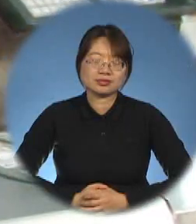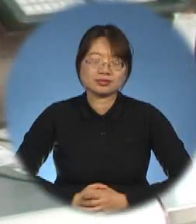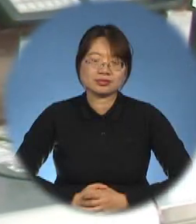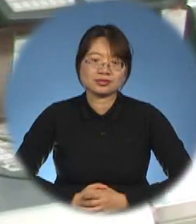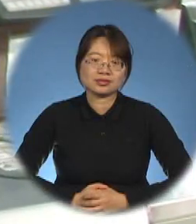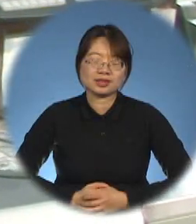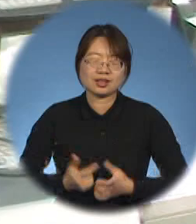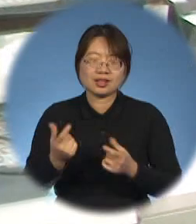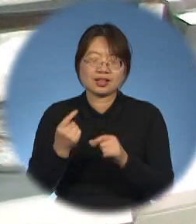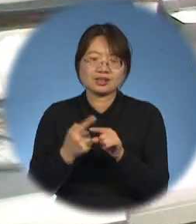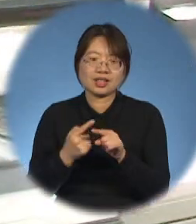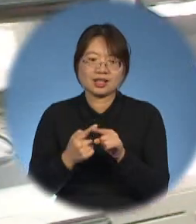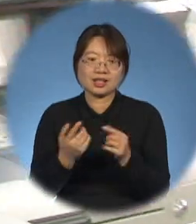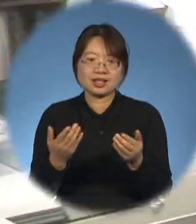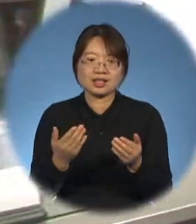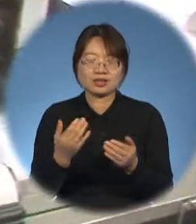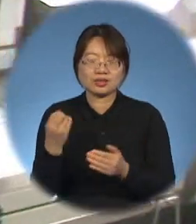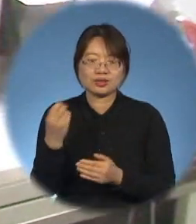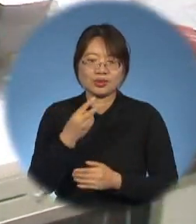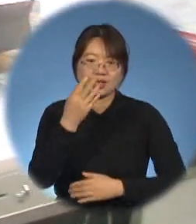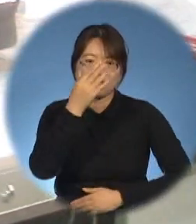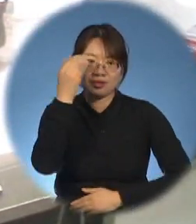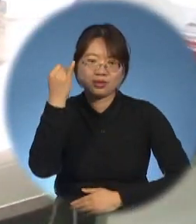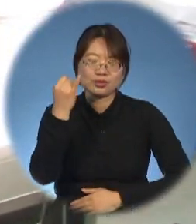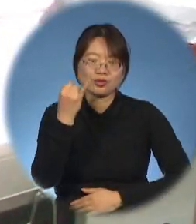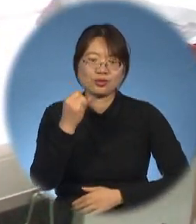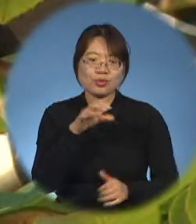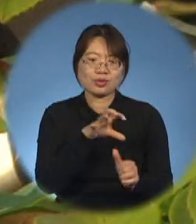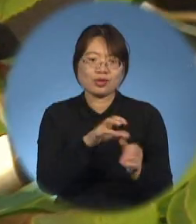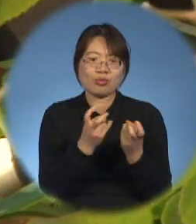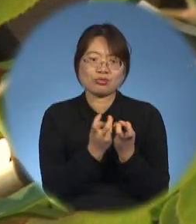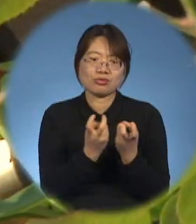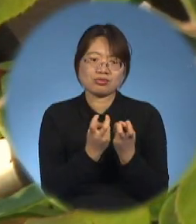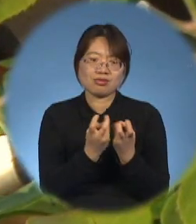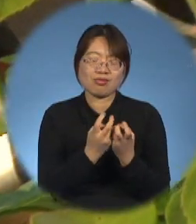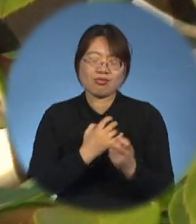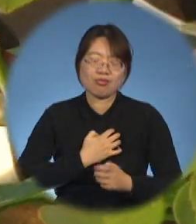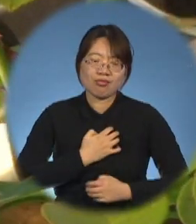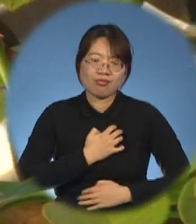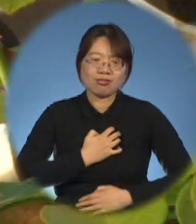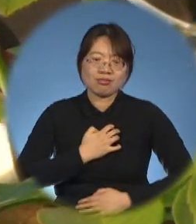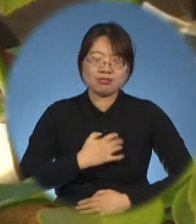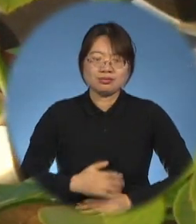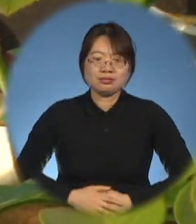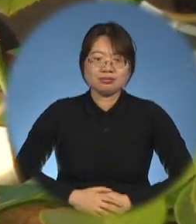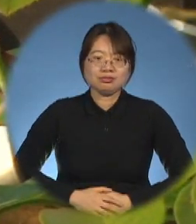이러다가 할머니한테 또 흠 나는 건 아닌가 걱정이 되는데